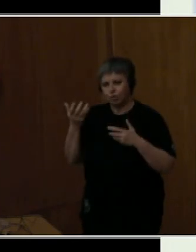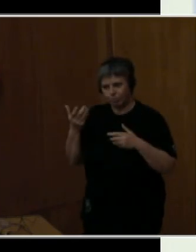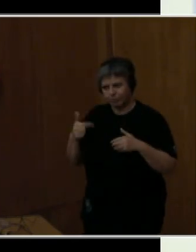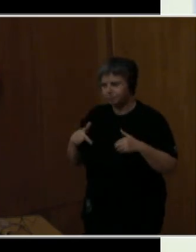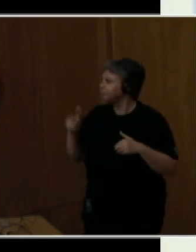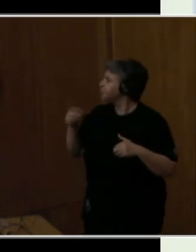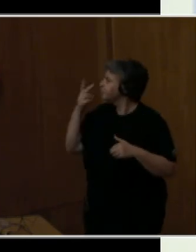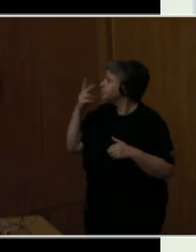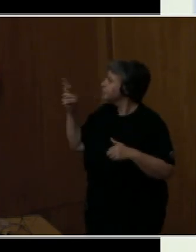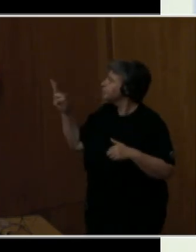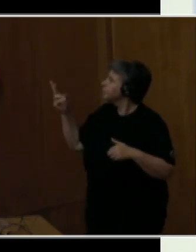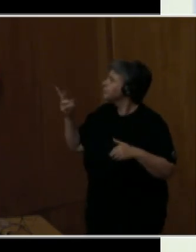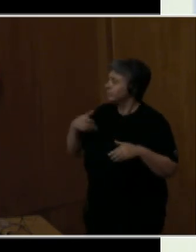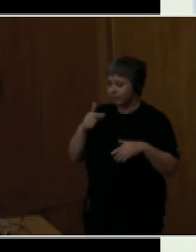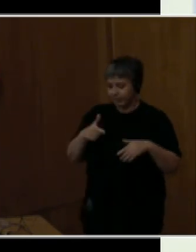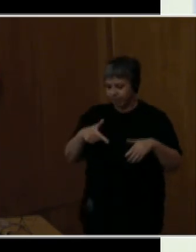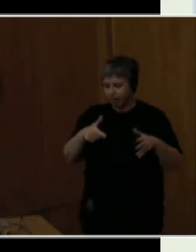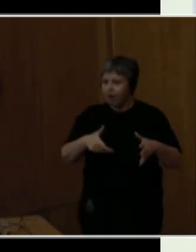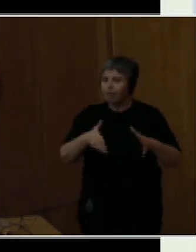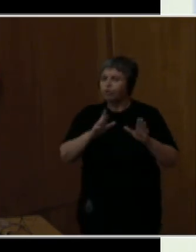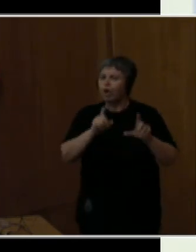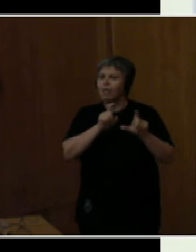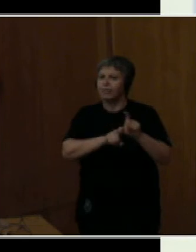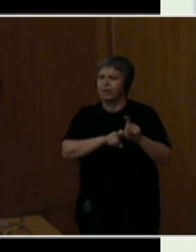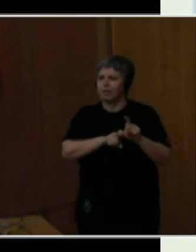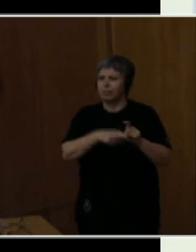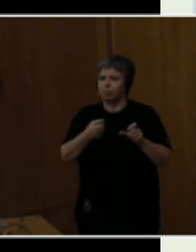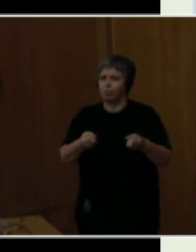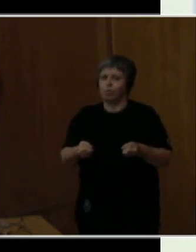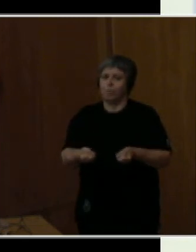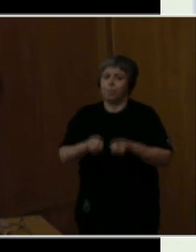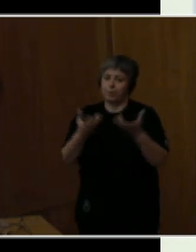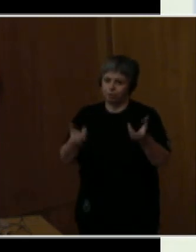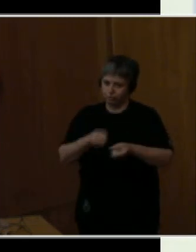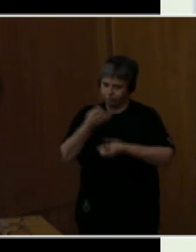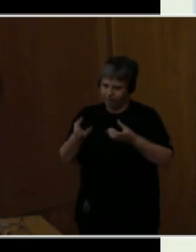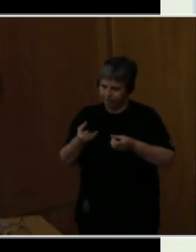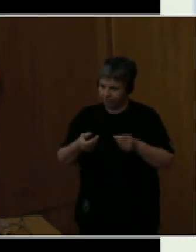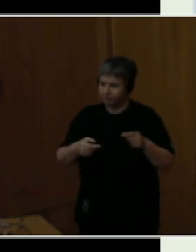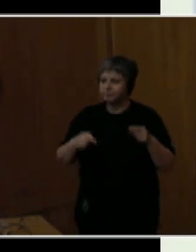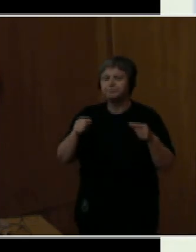κτίριο αυτό του παρόχου μας. Μπορεί να είναι C, C είναι το cabinet,